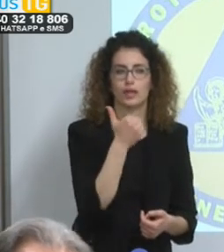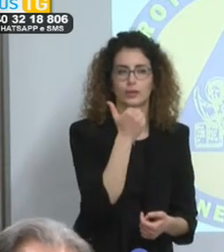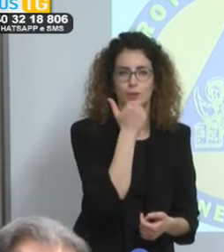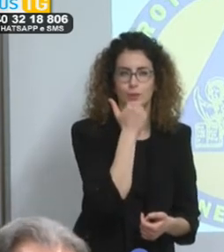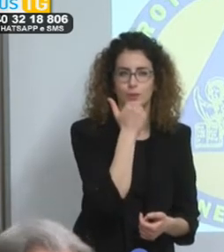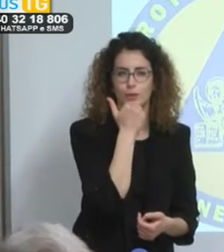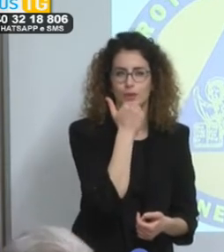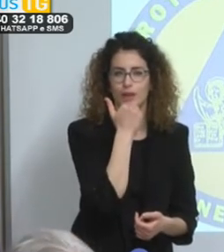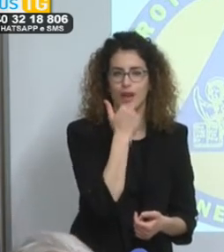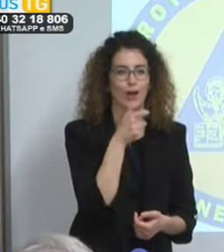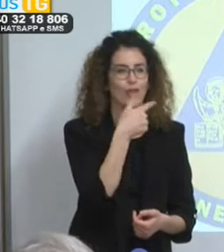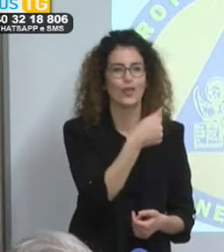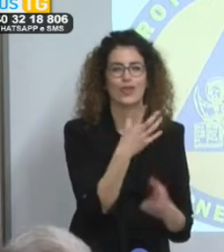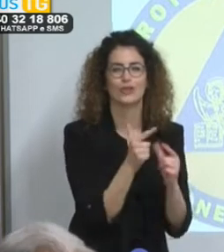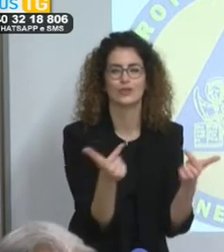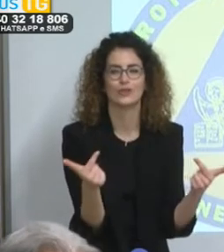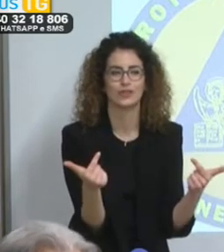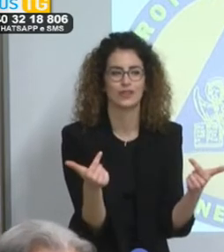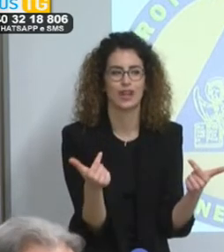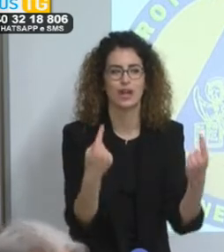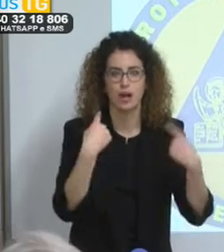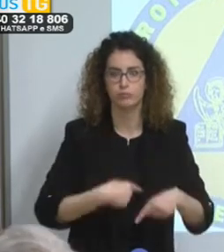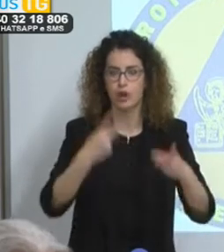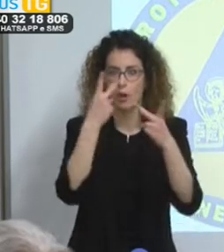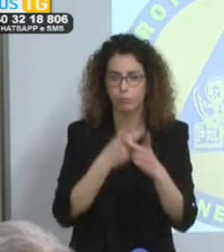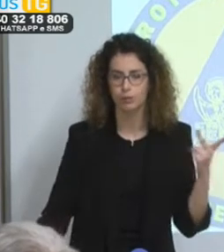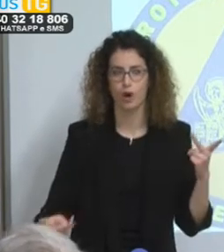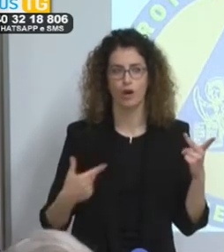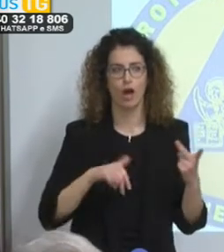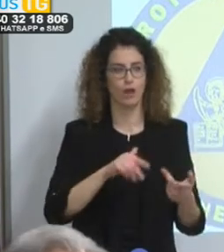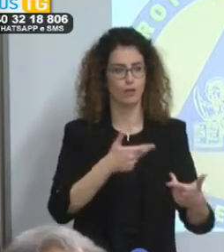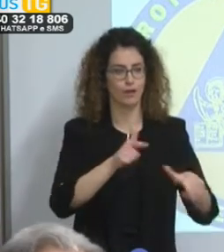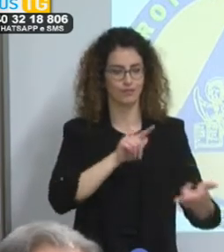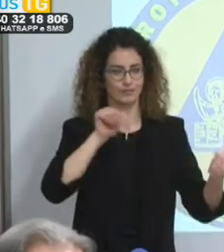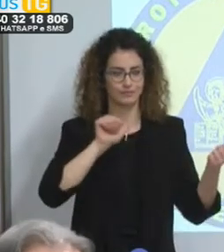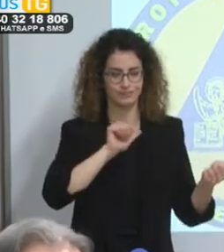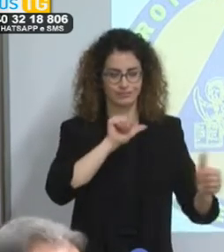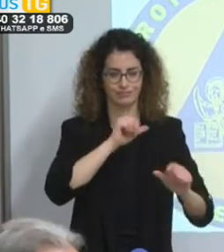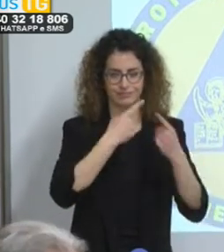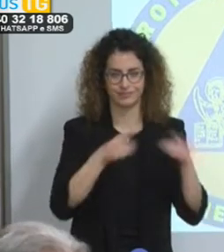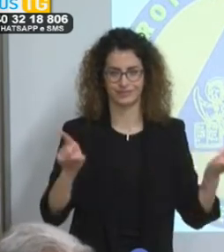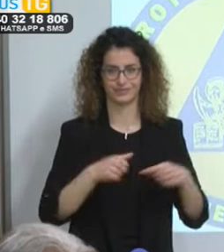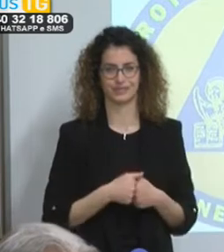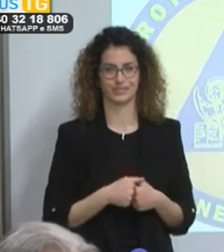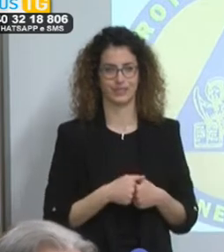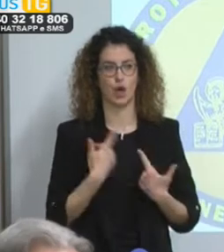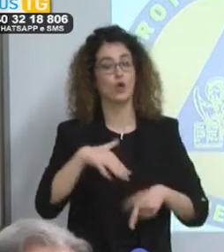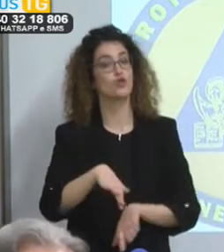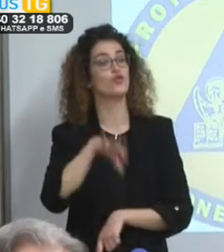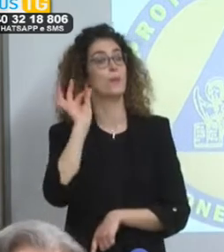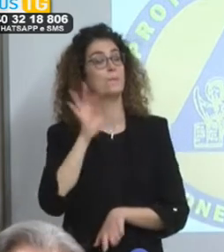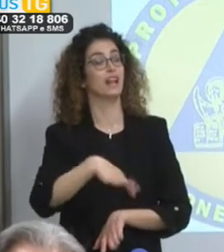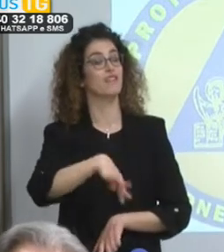Scusate, no, però questa è la prova provata che lui fa differenze. Lui fa preferenze. Sì,